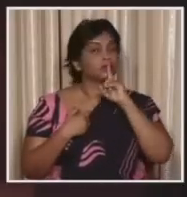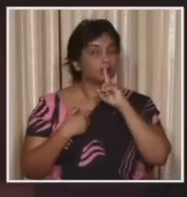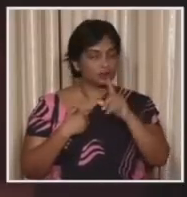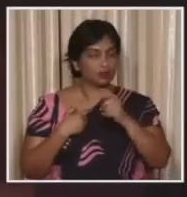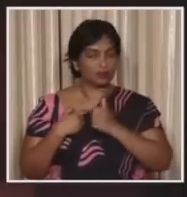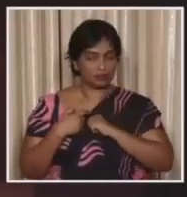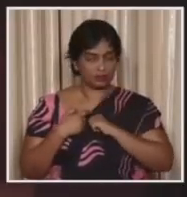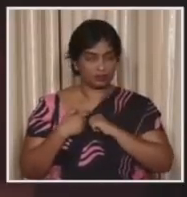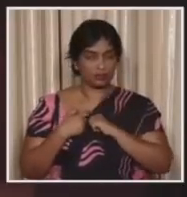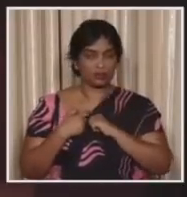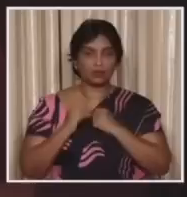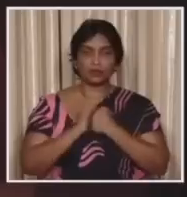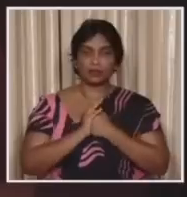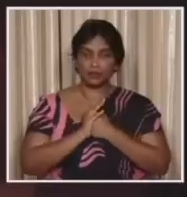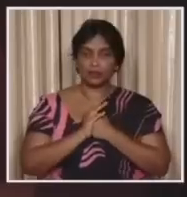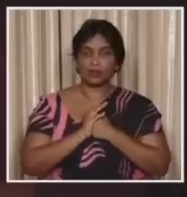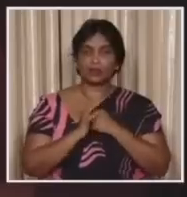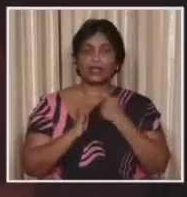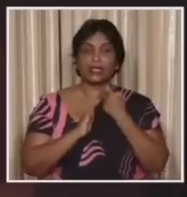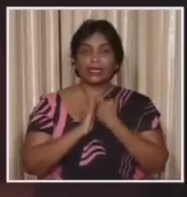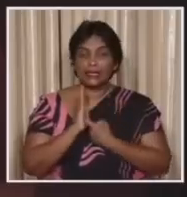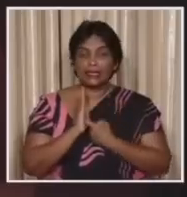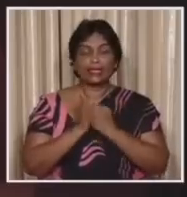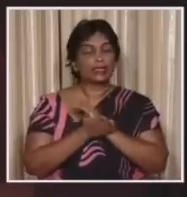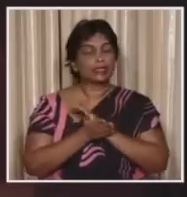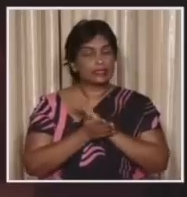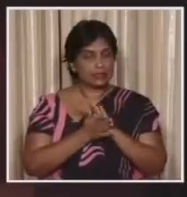කැමති ගරු නීතිය හා සාමය